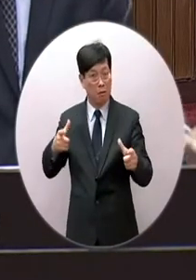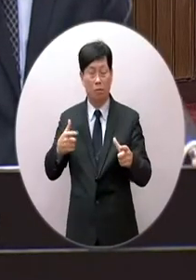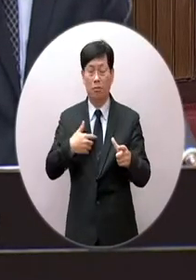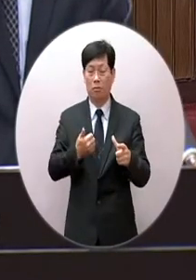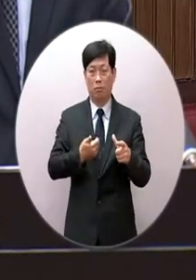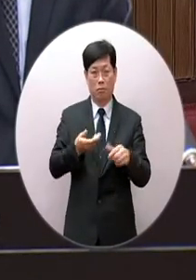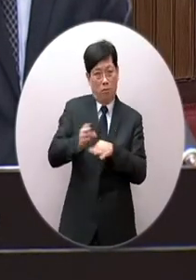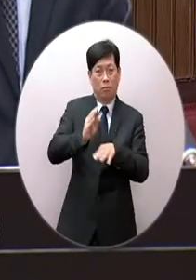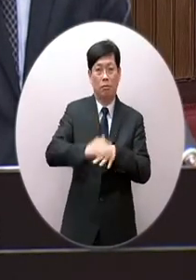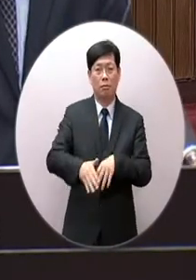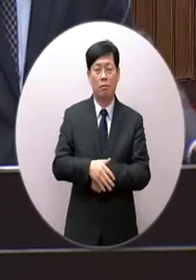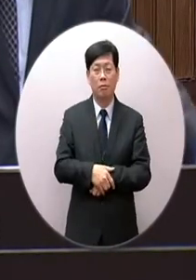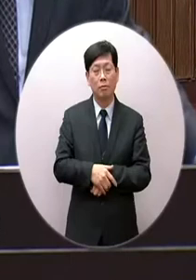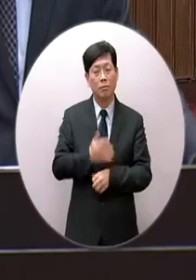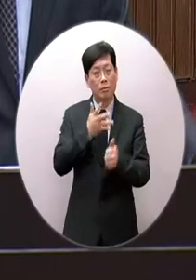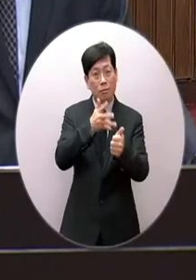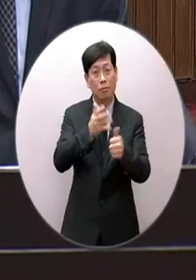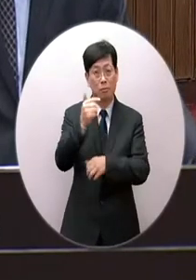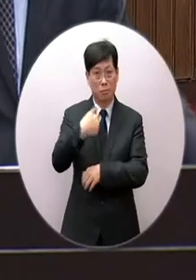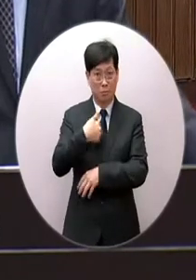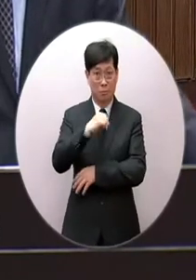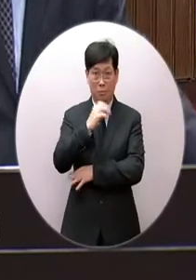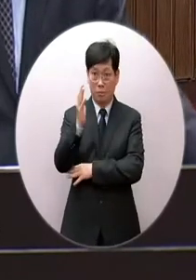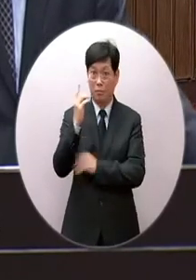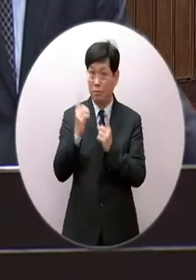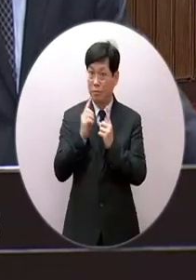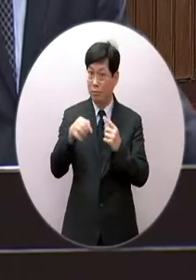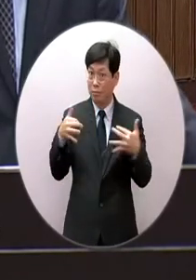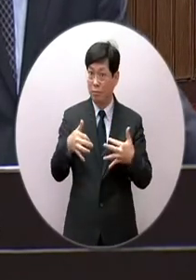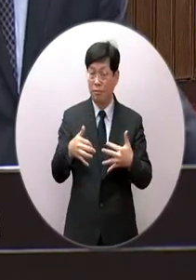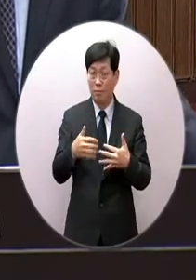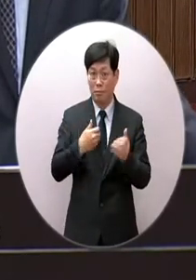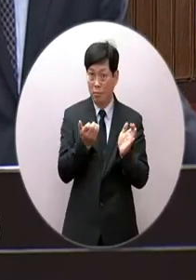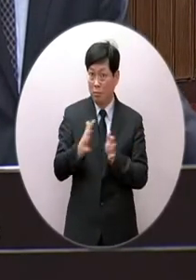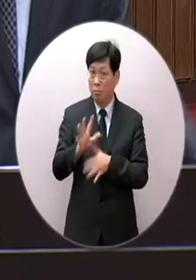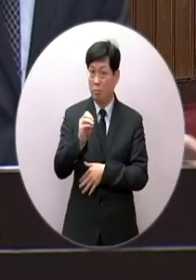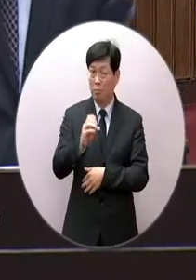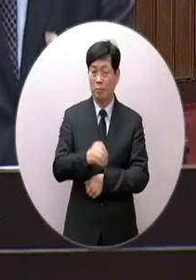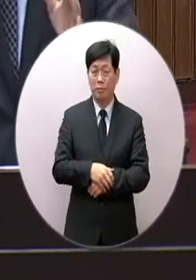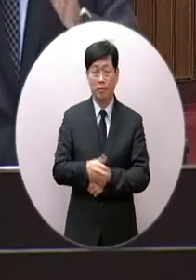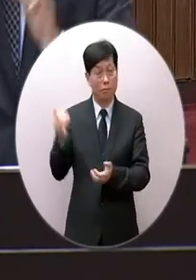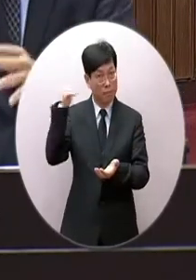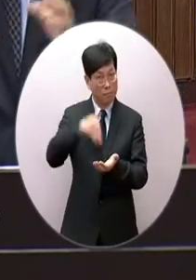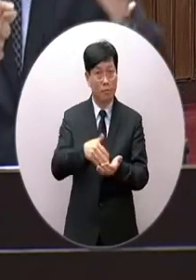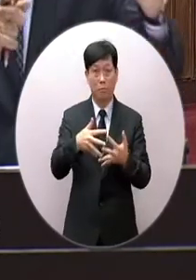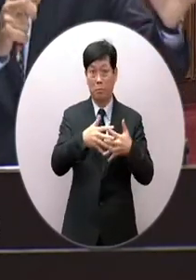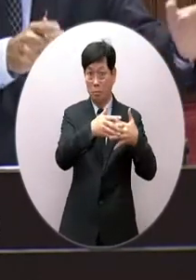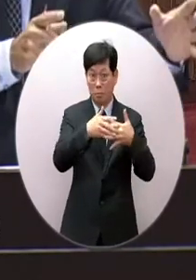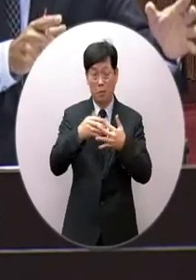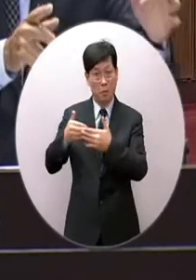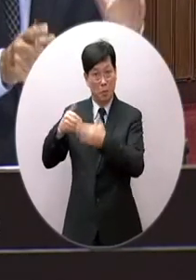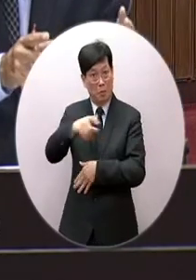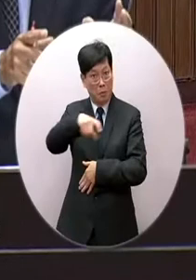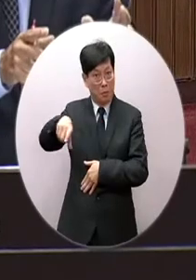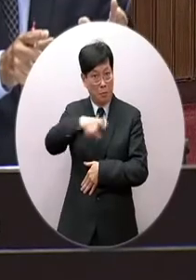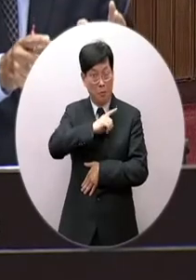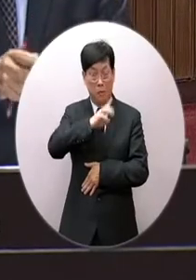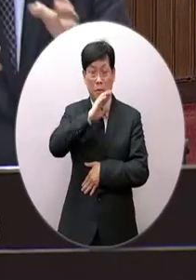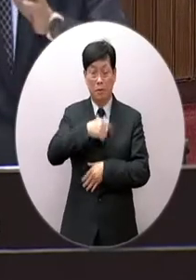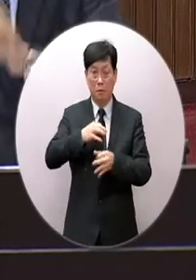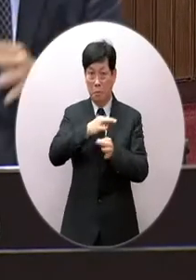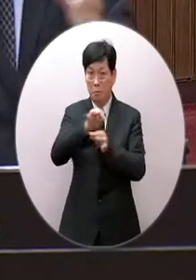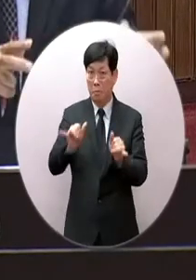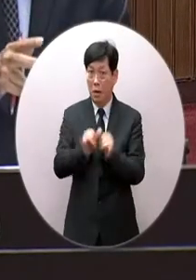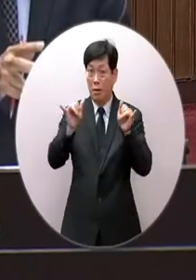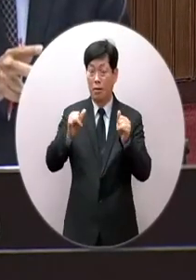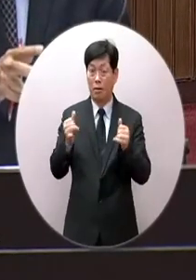能影响会很大。请问政府面对这个部分准备了没有？到底美中的贸易冲突会